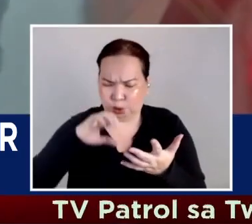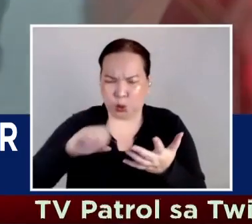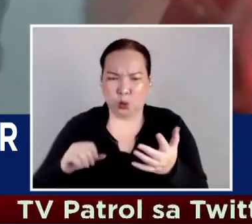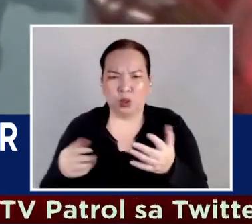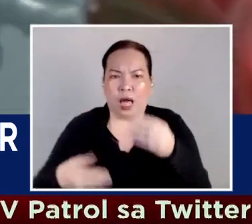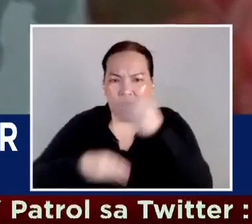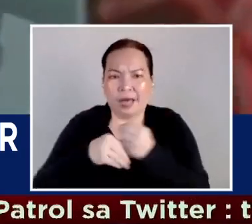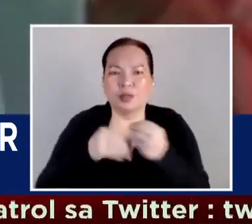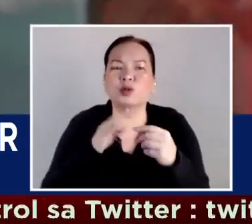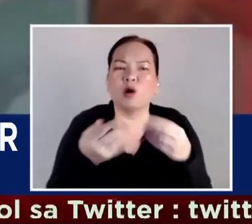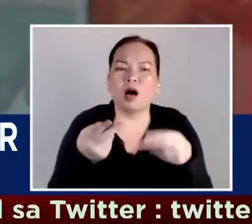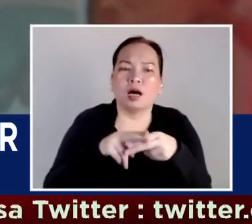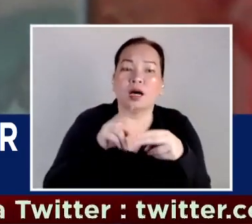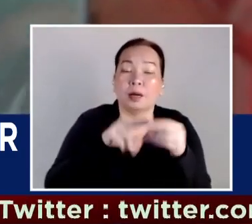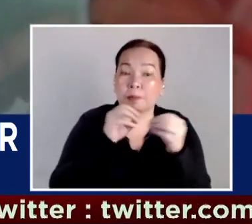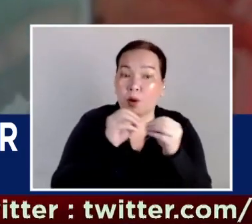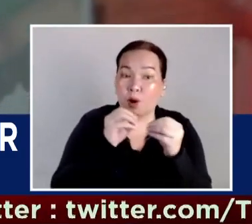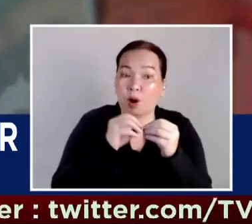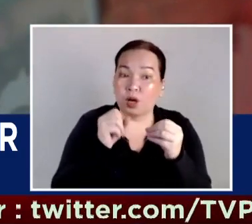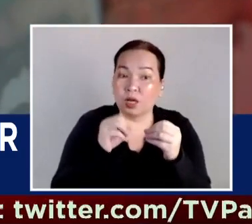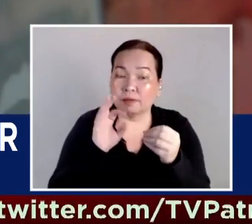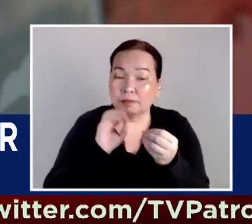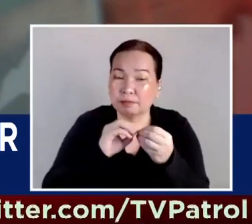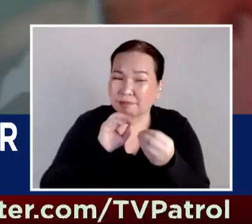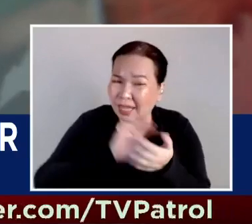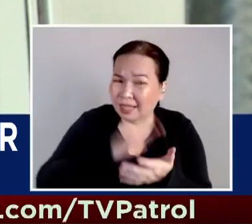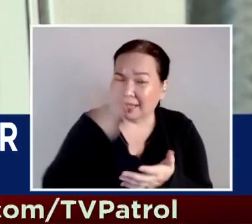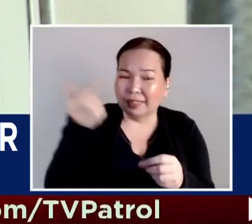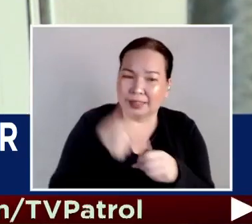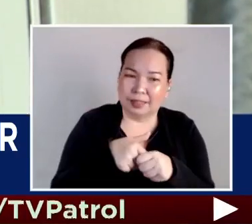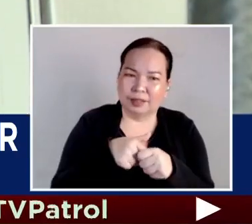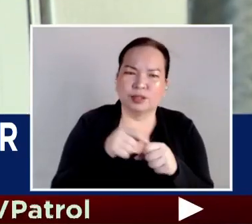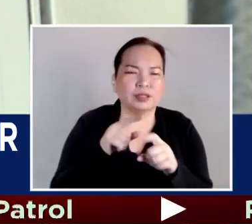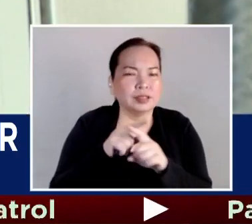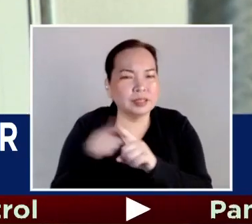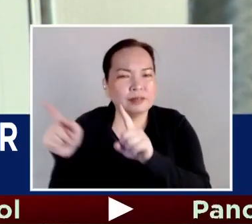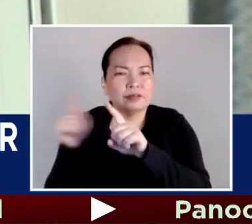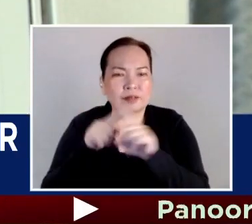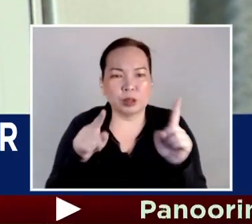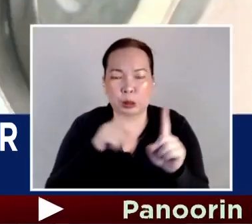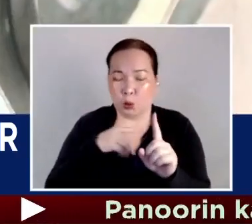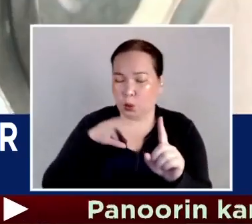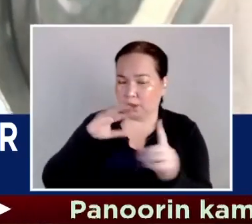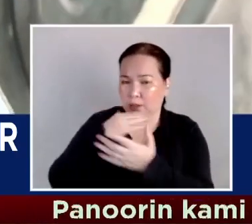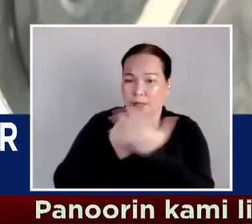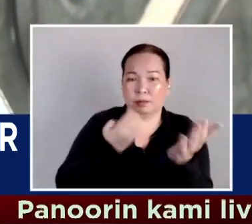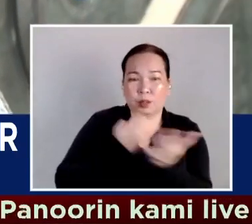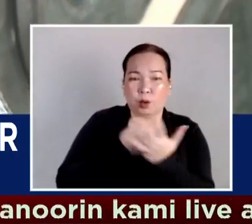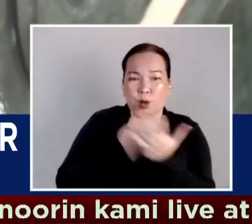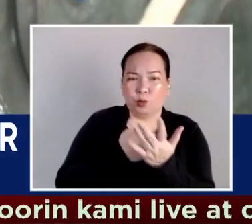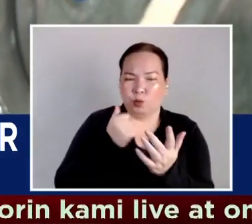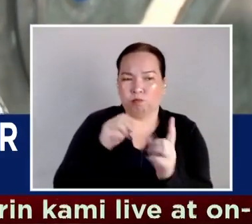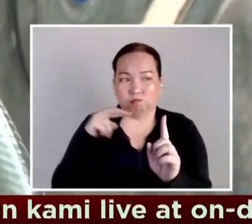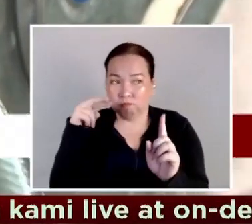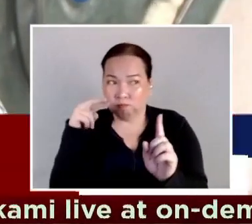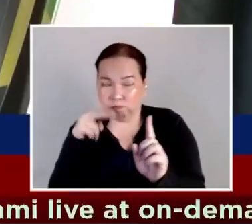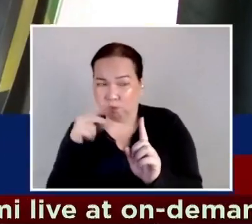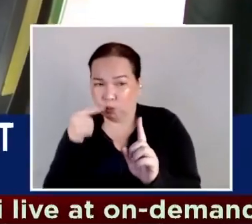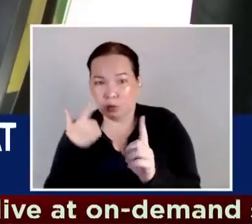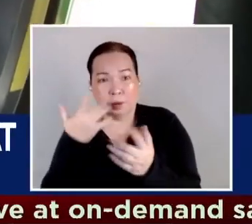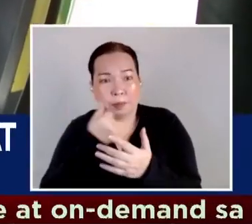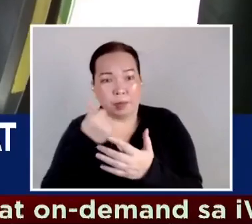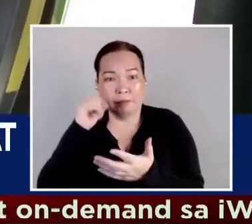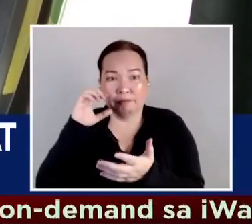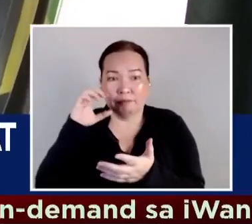lumalaki habang tumataas ang presyo ng petrolyo. Magkaiba ang pananaw ng mga ekonomista kung dapat bang suspindihin muna ang excise tax